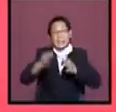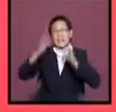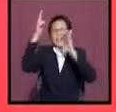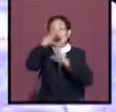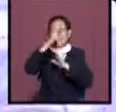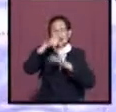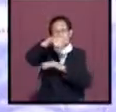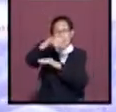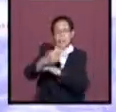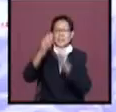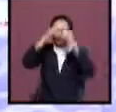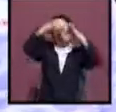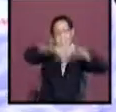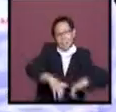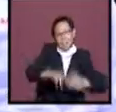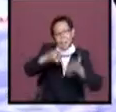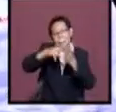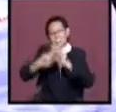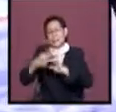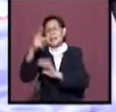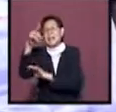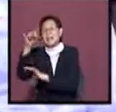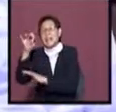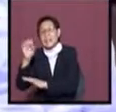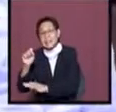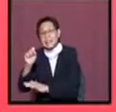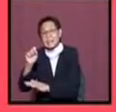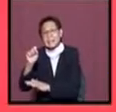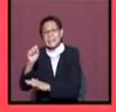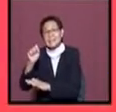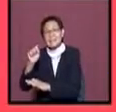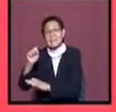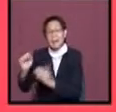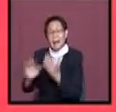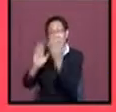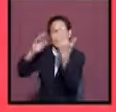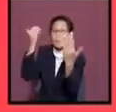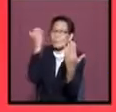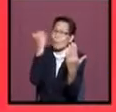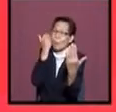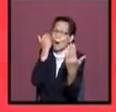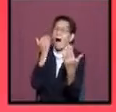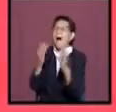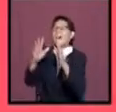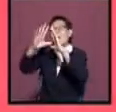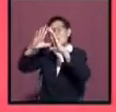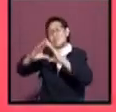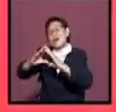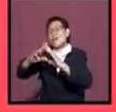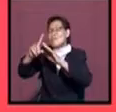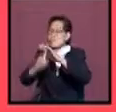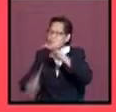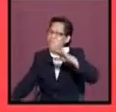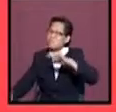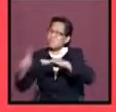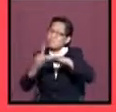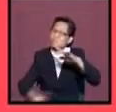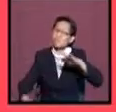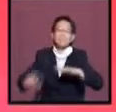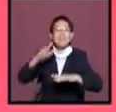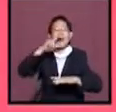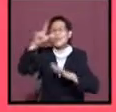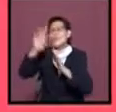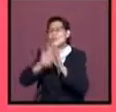jatuh, maka kes-kes yang mereka hadapi akan gugur dan mereka tidak perlu